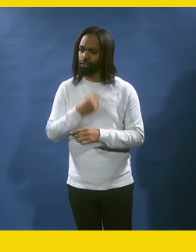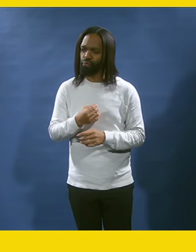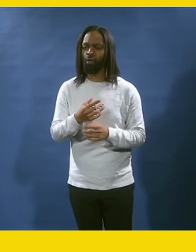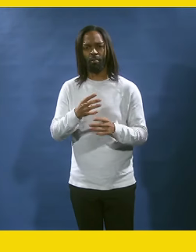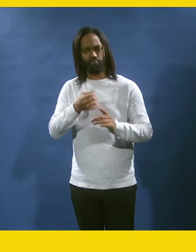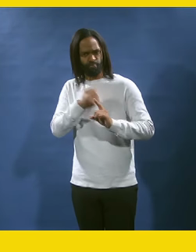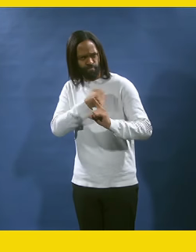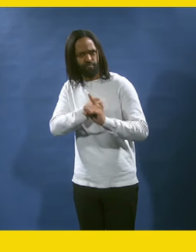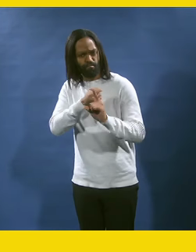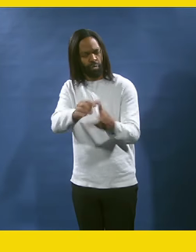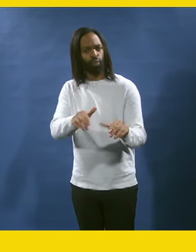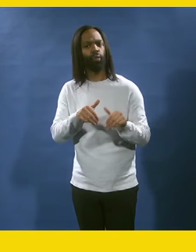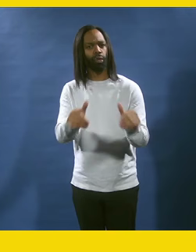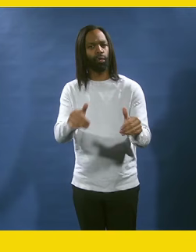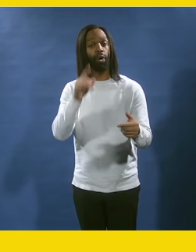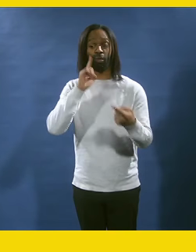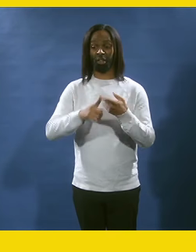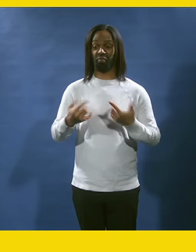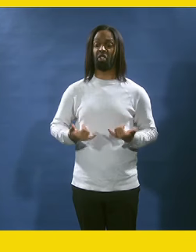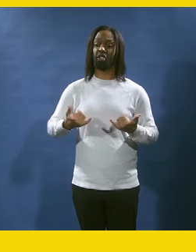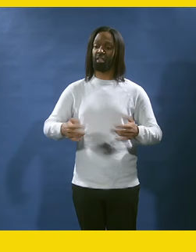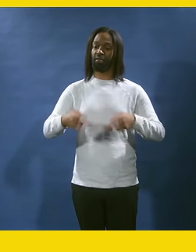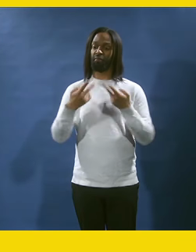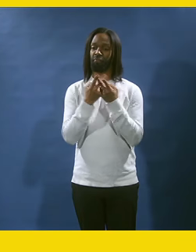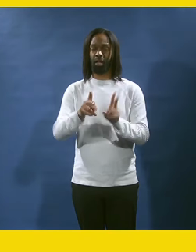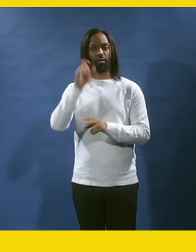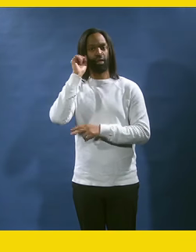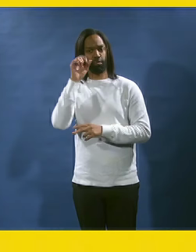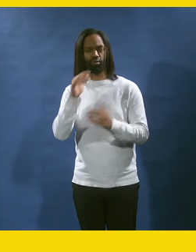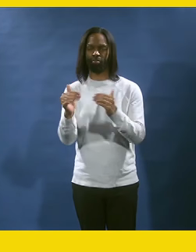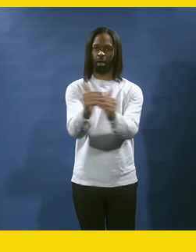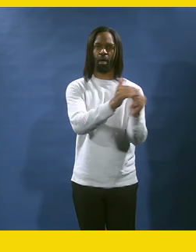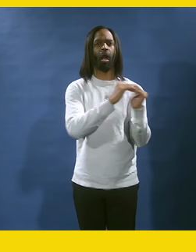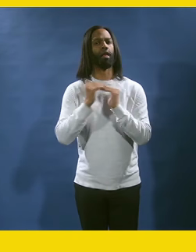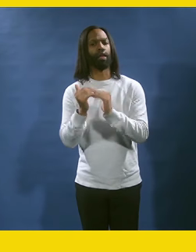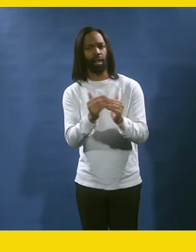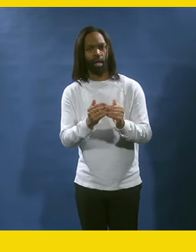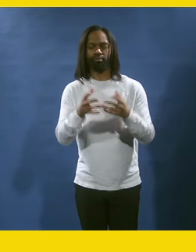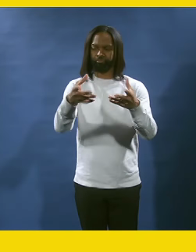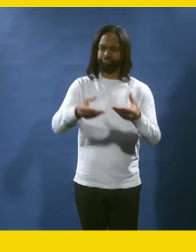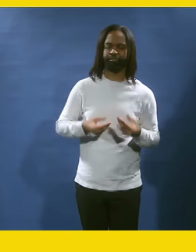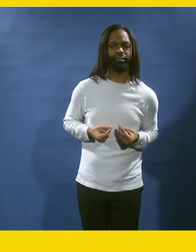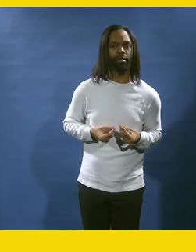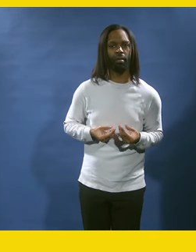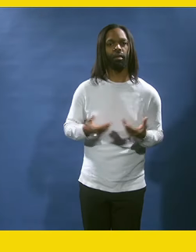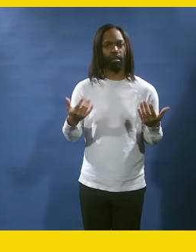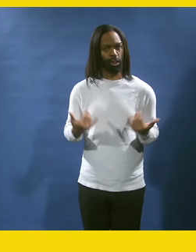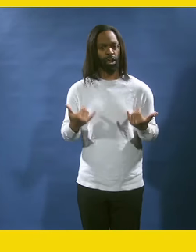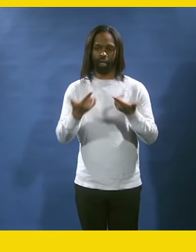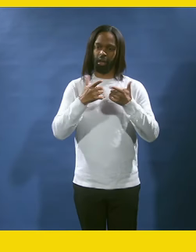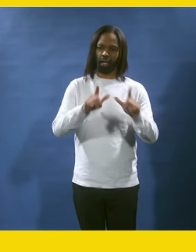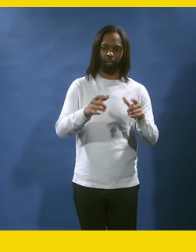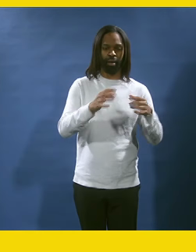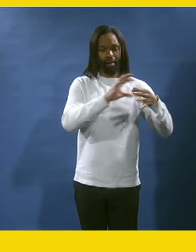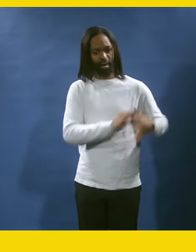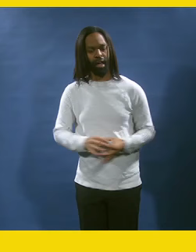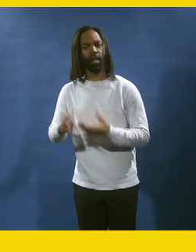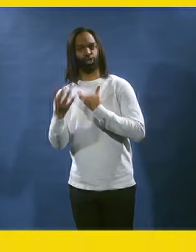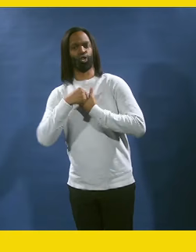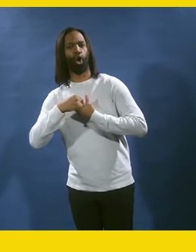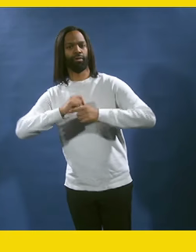ville égalitaire, une ville où la liberté n'a pas de genre. En réaménageant les cours de